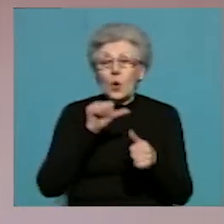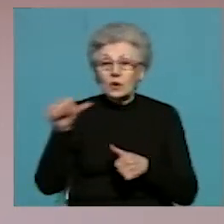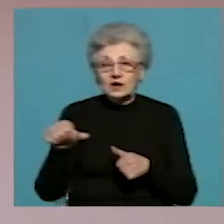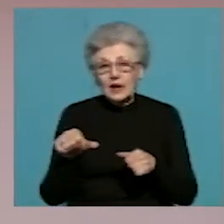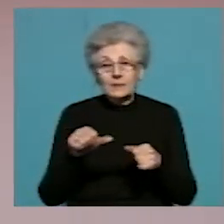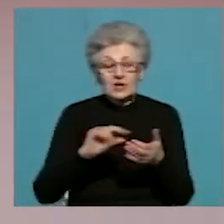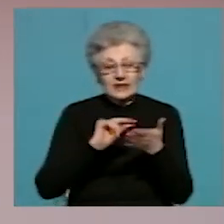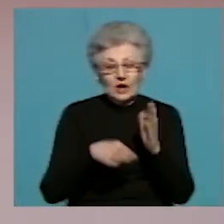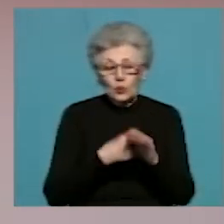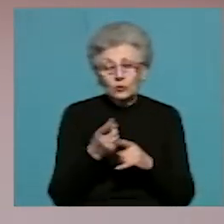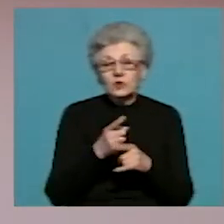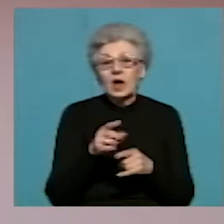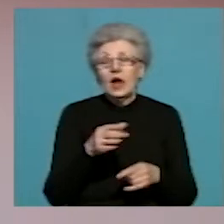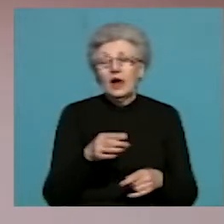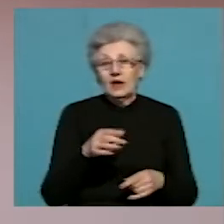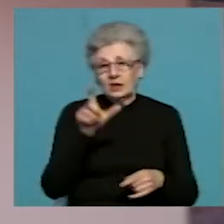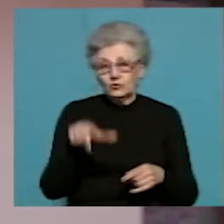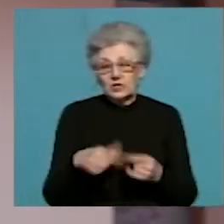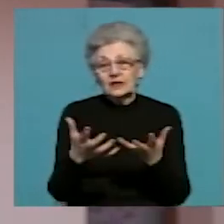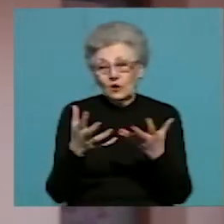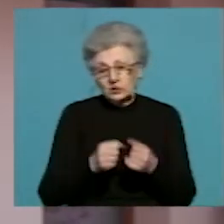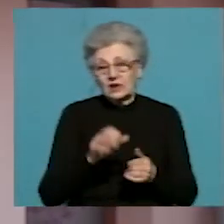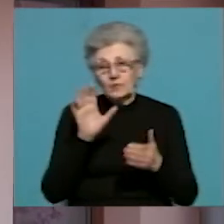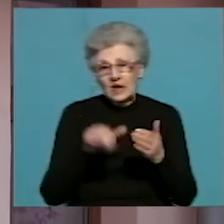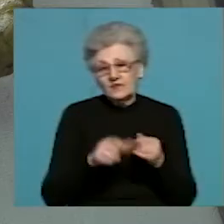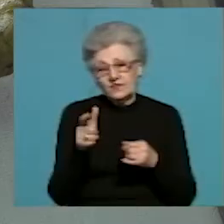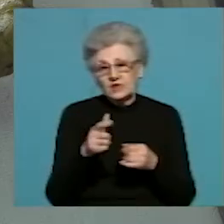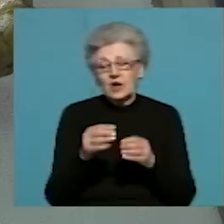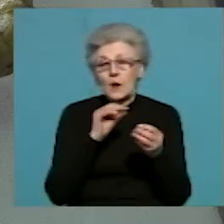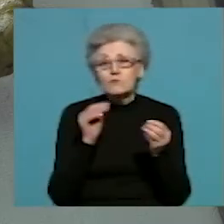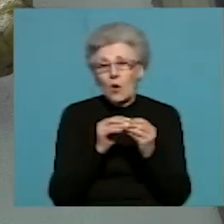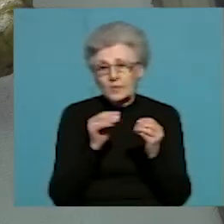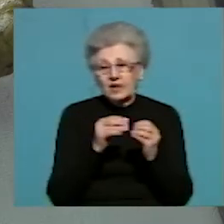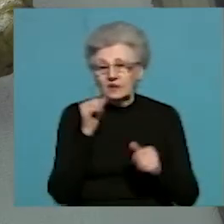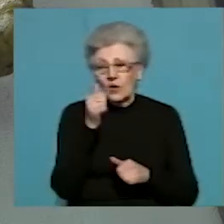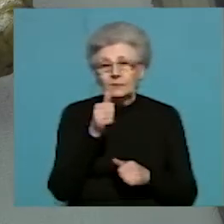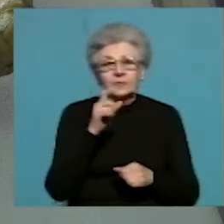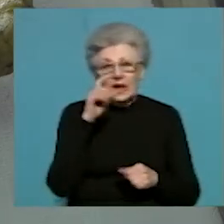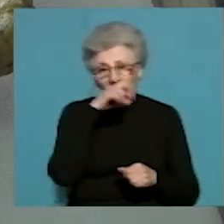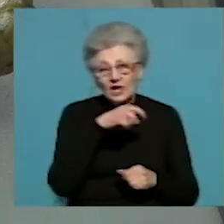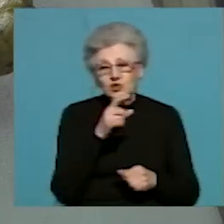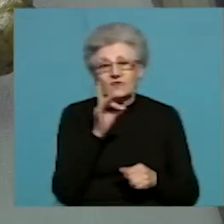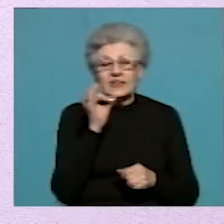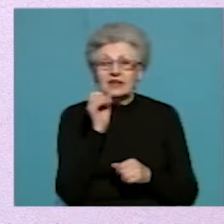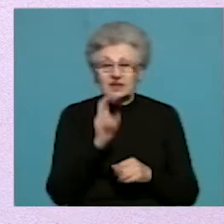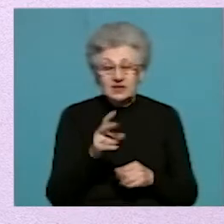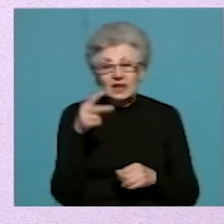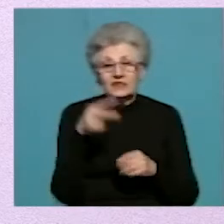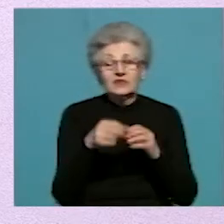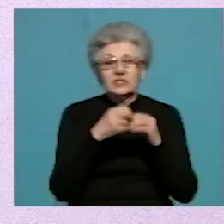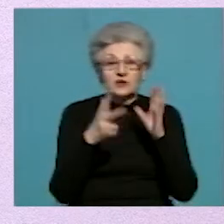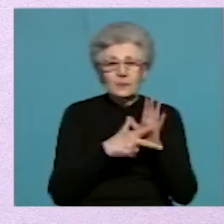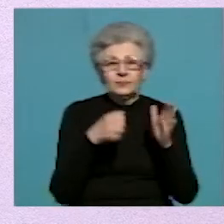споживач отримає від постачальника. Його розраховуватимуть на основі попереднього газового року. Це період від 1 жовтня 2018